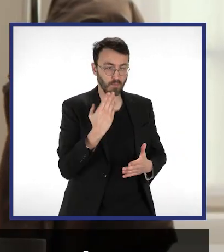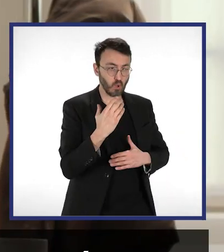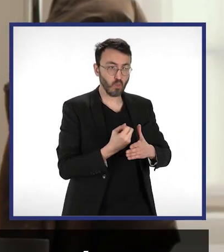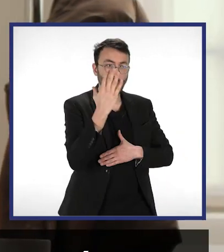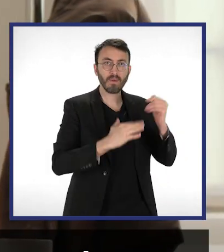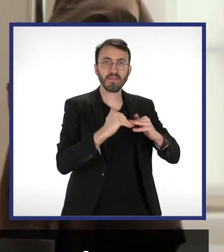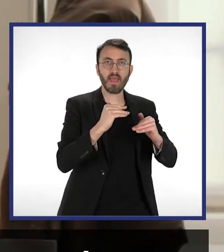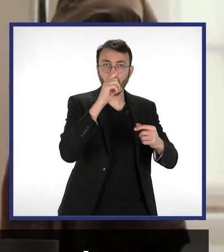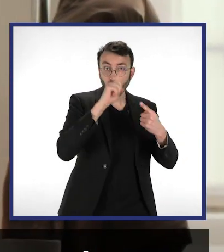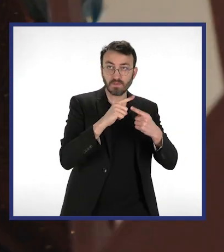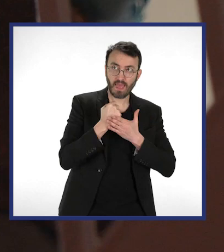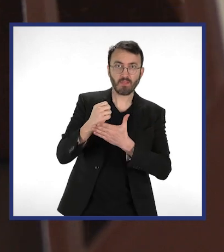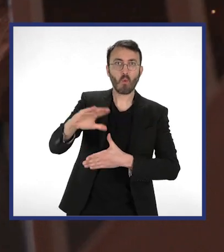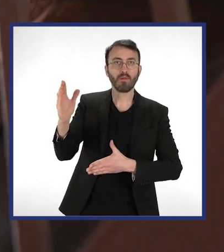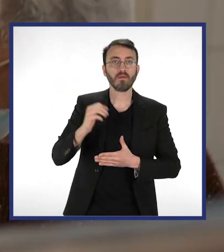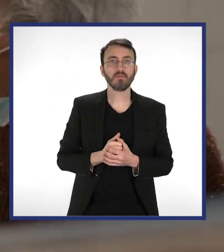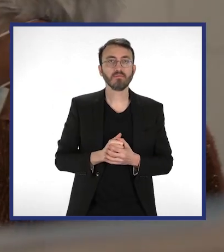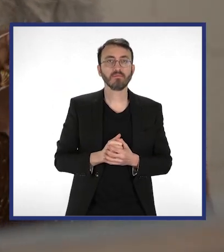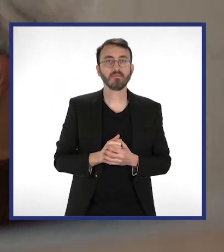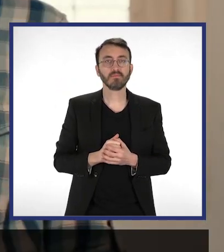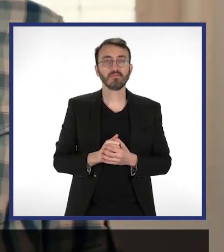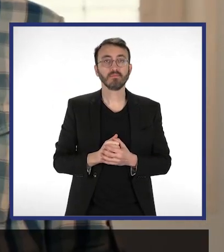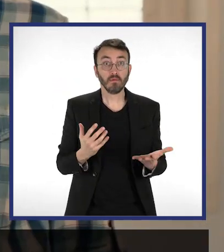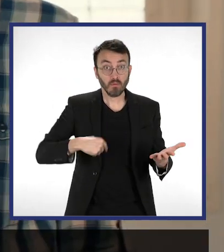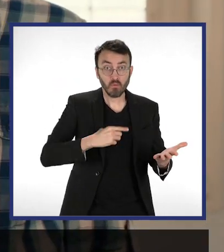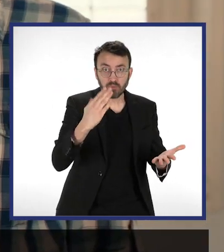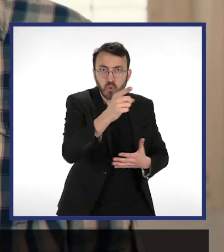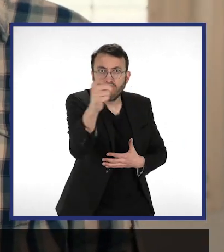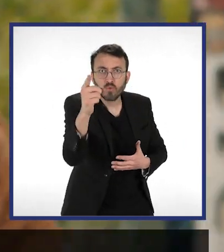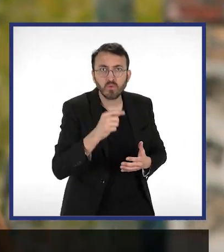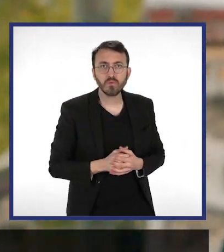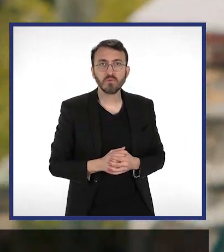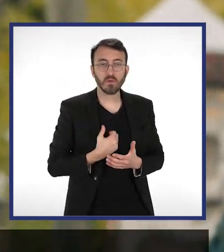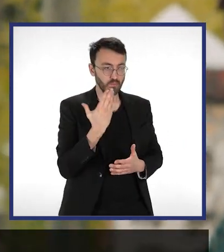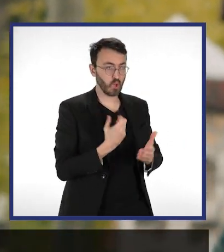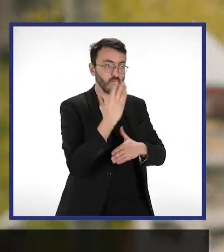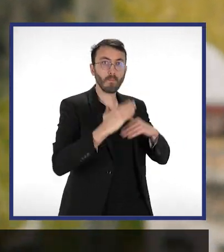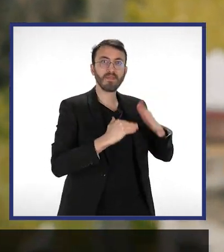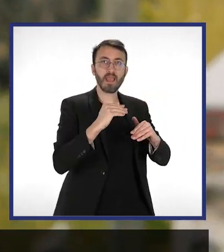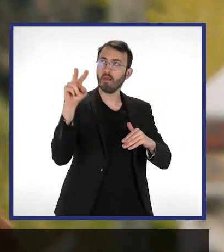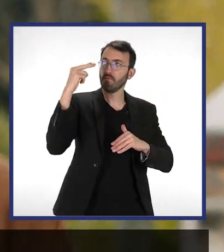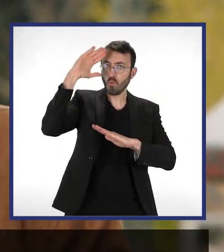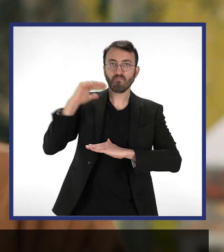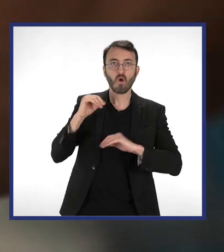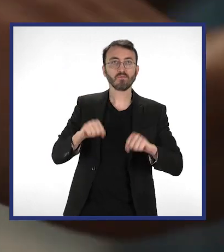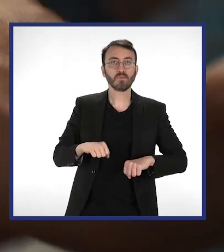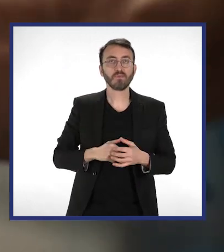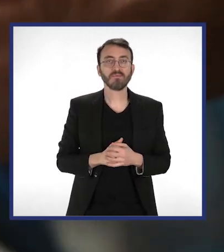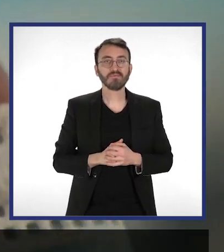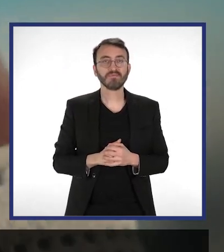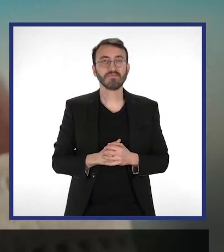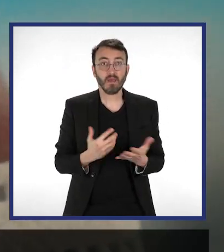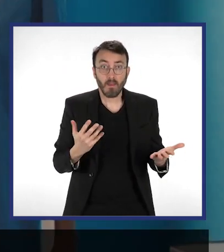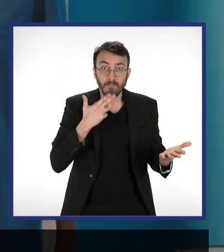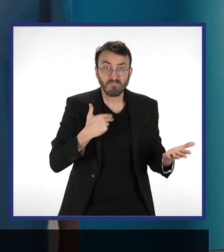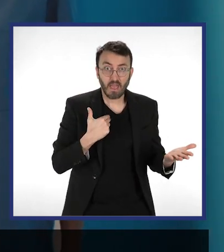d'un nouveau métier tourné vers les autres. Une aide à domicile porte les courses d'une dame âgée. Et nous, on a besoin de vous. Un homme sourit. J'ai besoin d'un nouveau métier dans lequel on croit en moi. Une infirmière s'occupe d'un